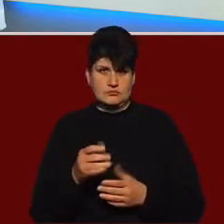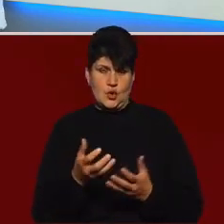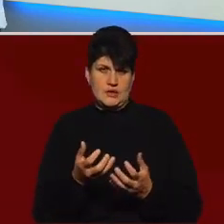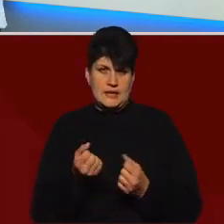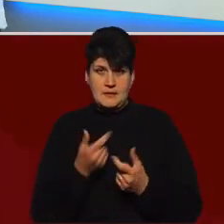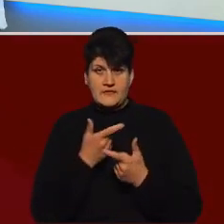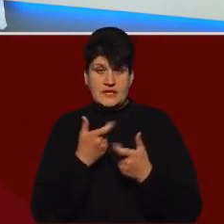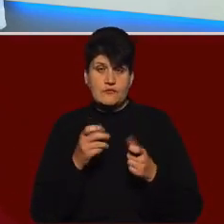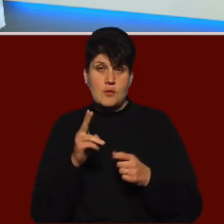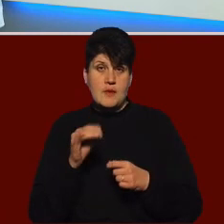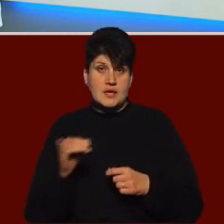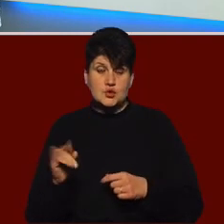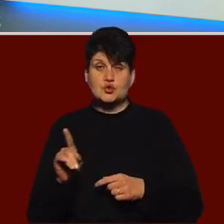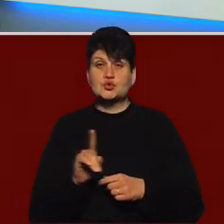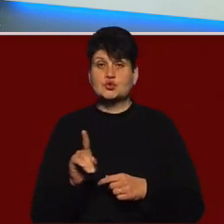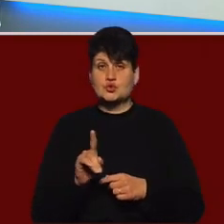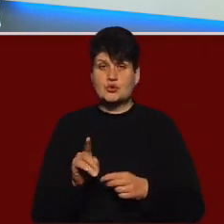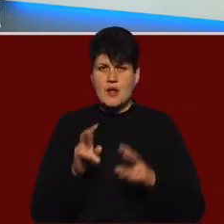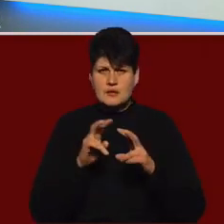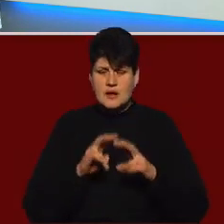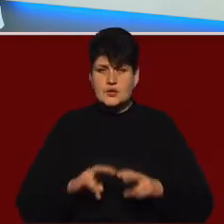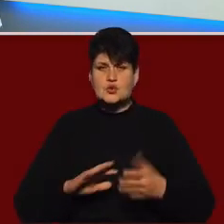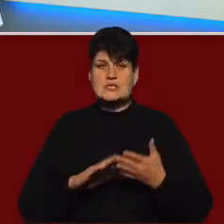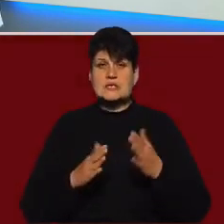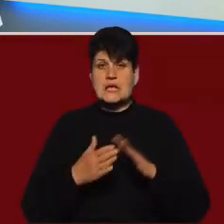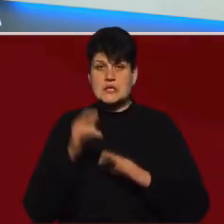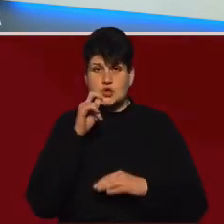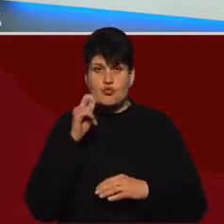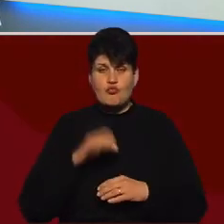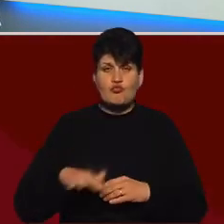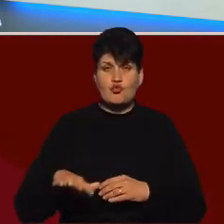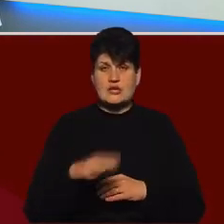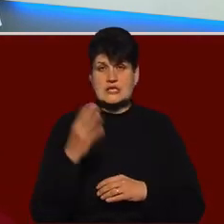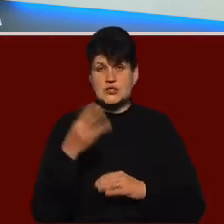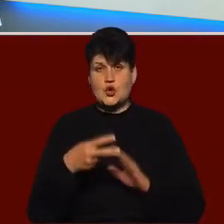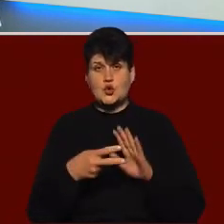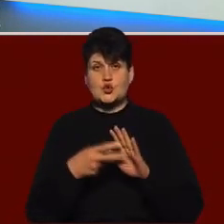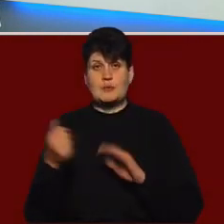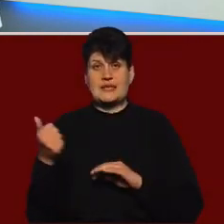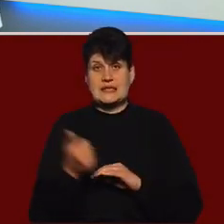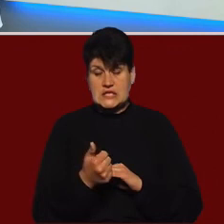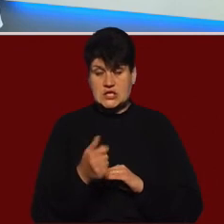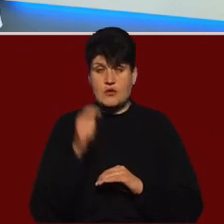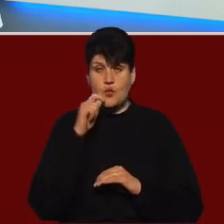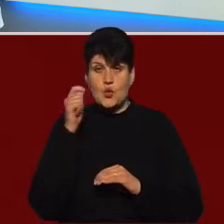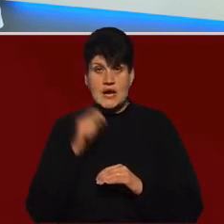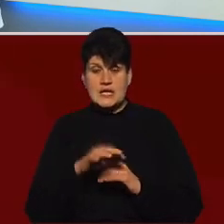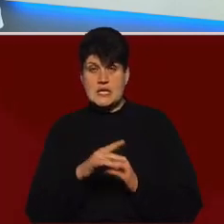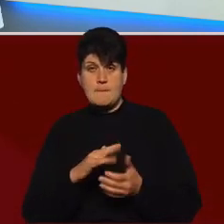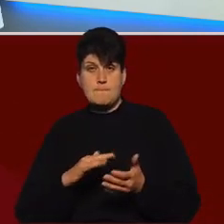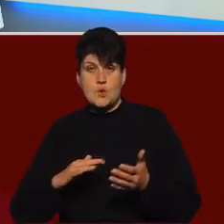інформацію щодо аналізу ситуації в Україні за 47-й тиждень. В Україні продовжується